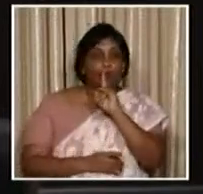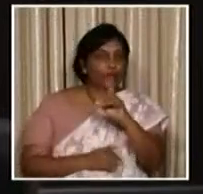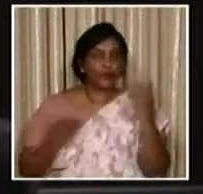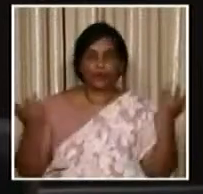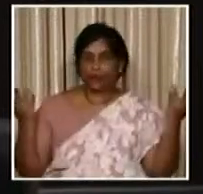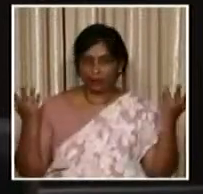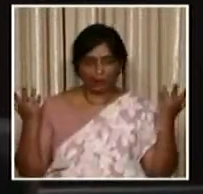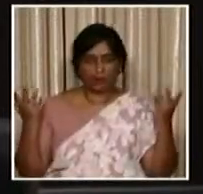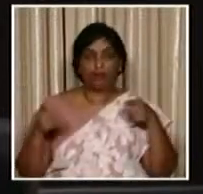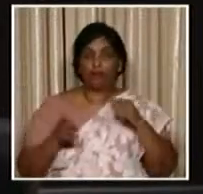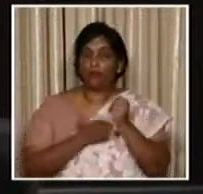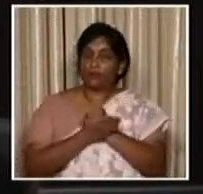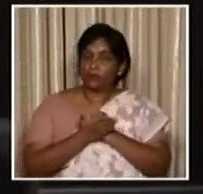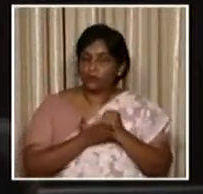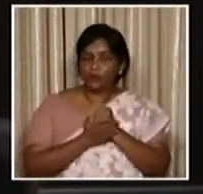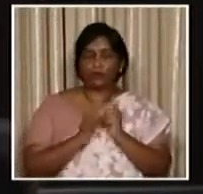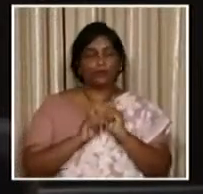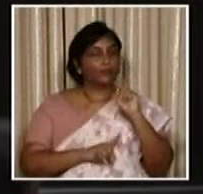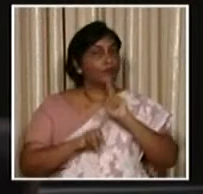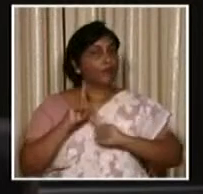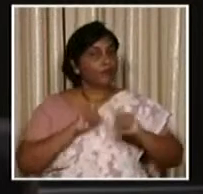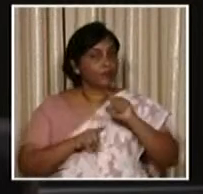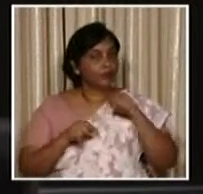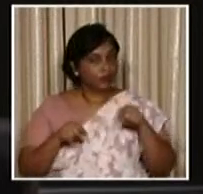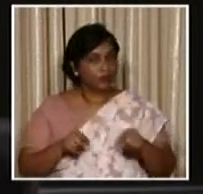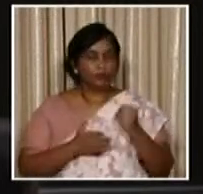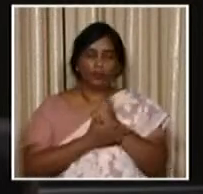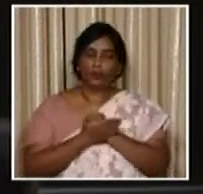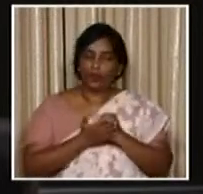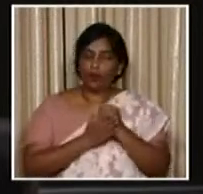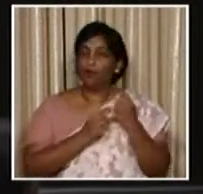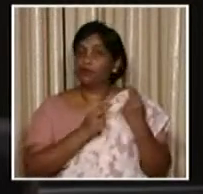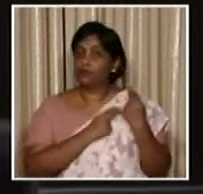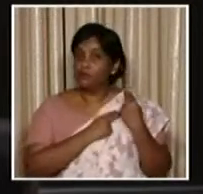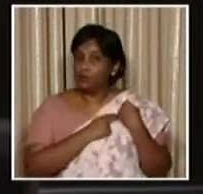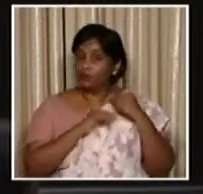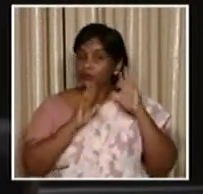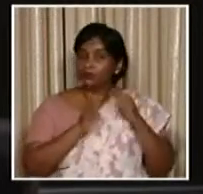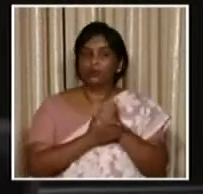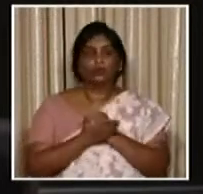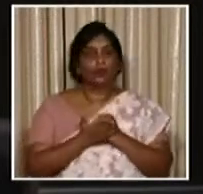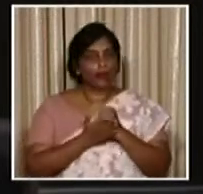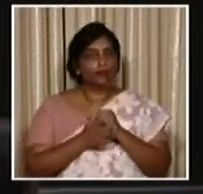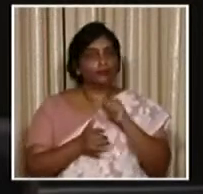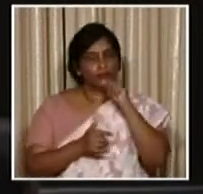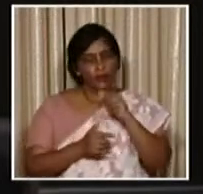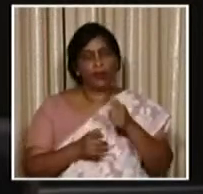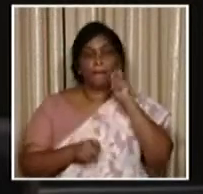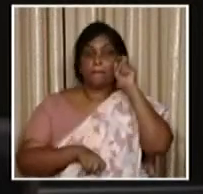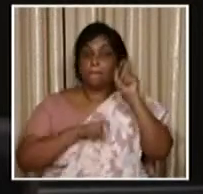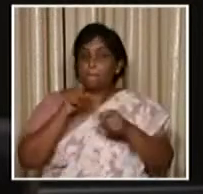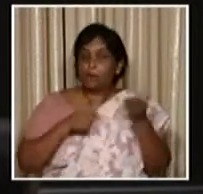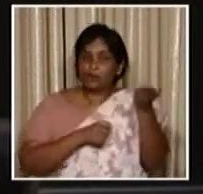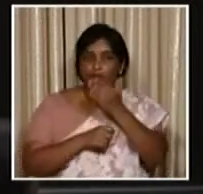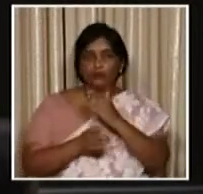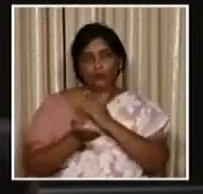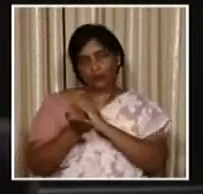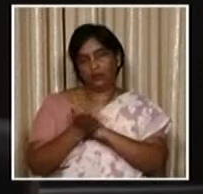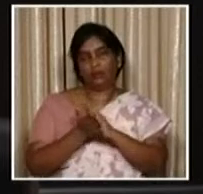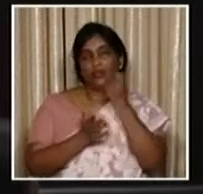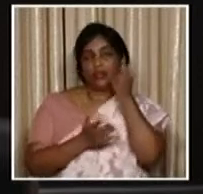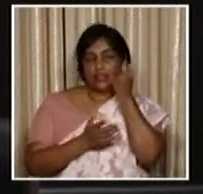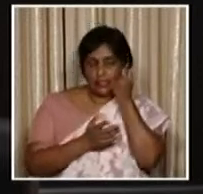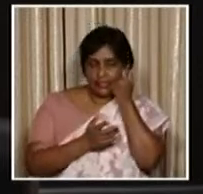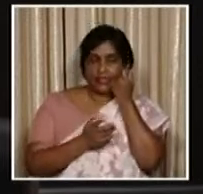නැහැ මේ මුළු මහත් පාර්ලිමේන්තුවෙන් මුළු මහත් වගකීම් දරන අයගෙන් අනේ මේ මිනිසුන්ගේ සාධාරණ